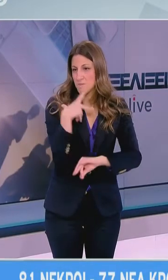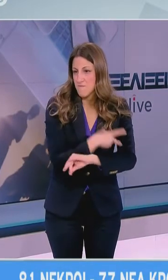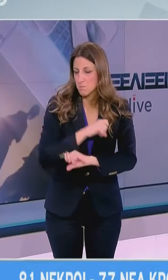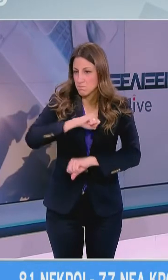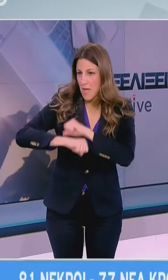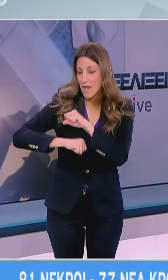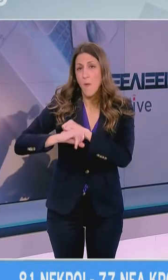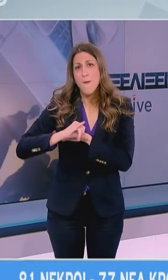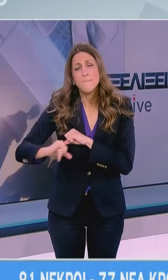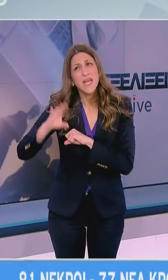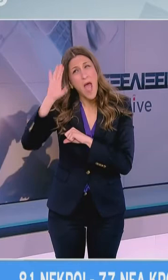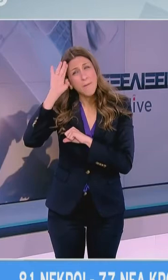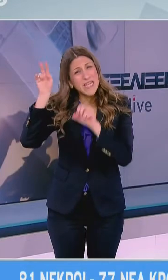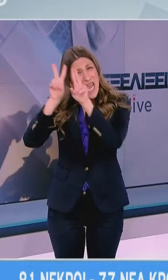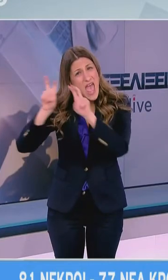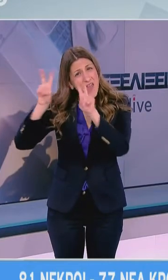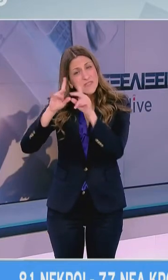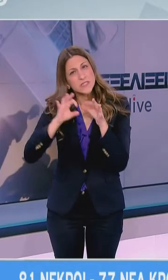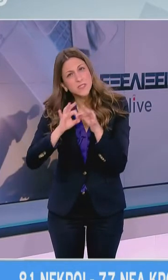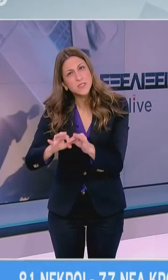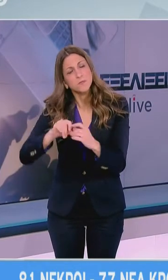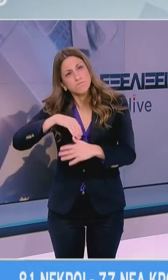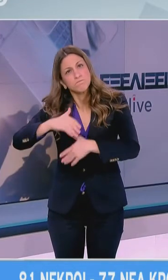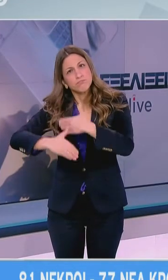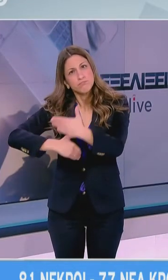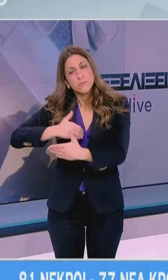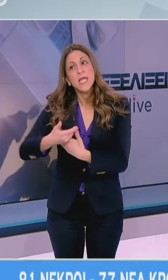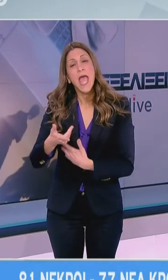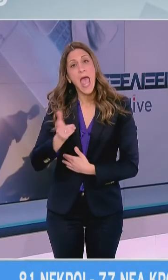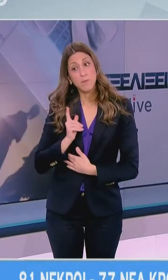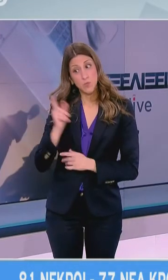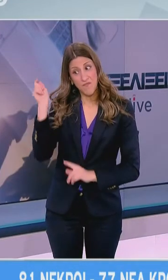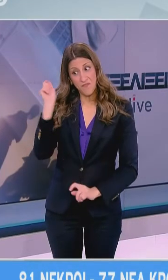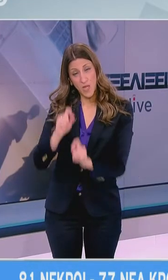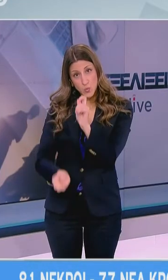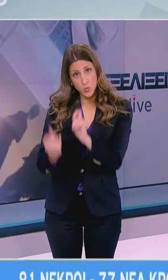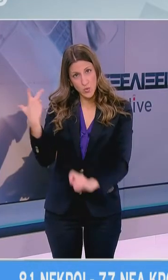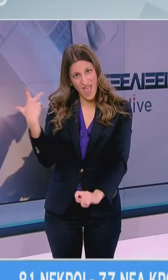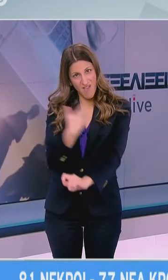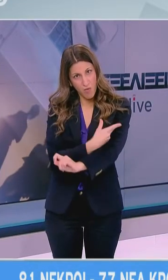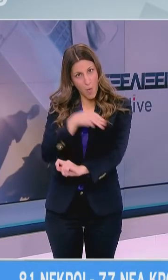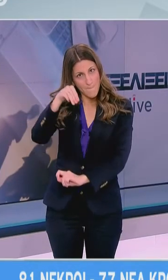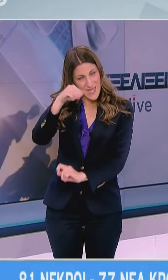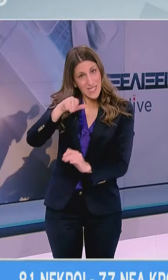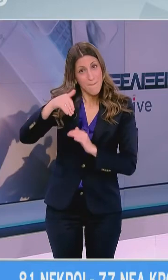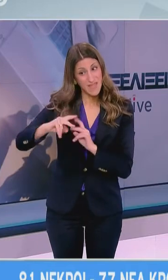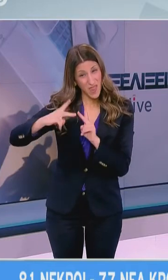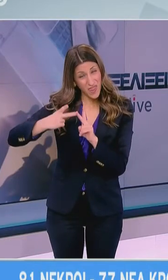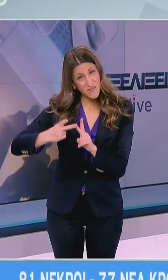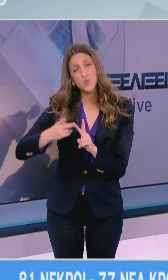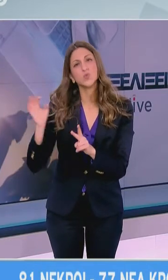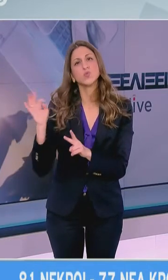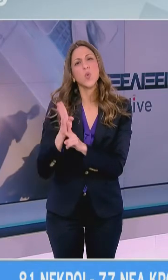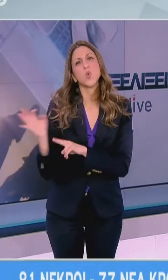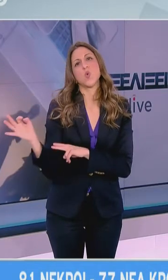των Αμερικανών ερευνητών, και η οποία λένε ότι ανοίγει το δρόμο για ένα επιτυχές εμβόλιο και για τον νέο κορονοϊό. Ο νέος κορονοϊός, ποια είναι η